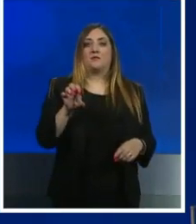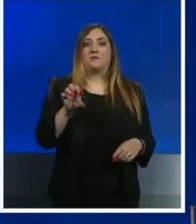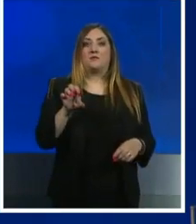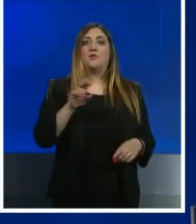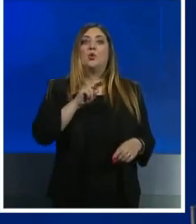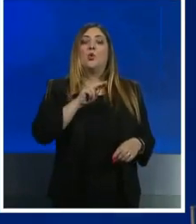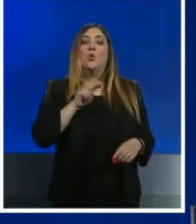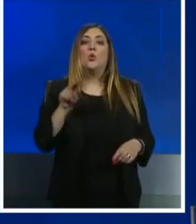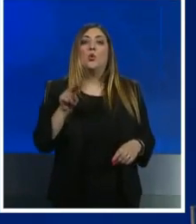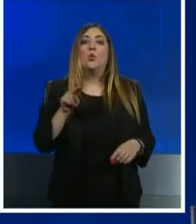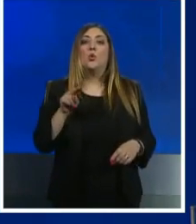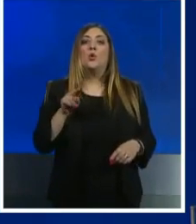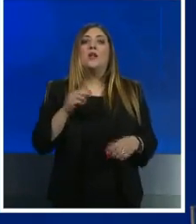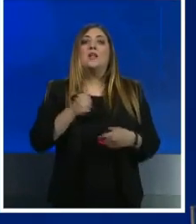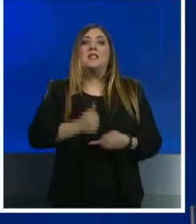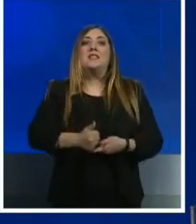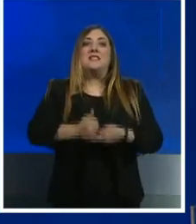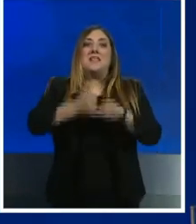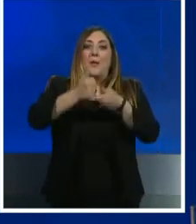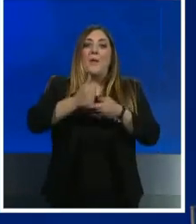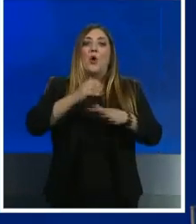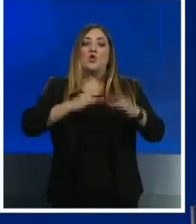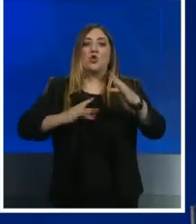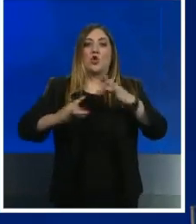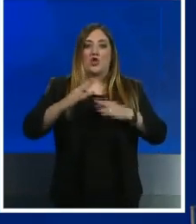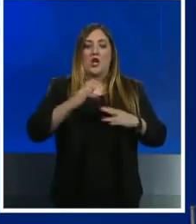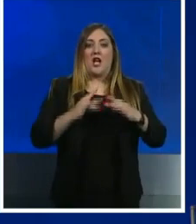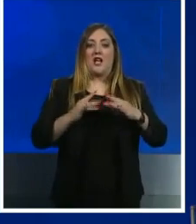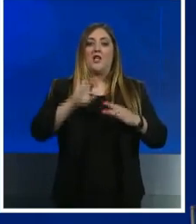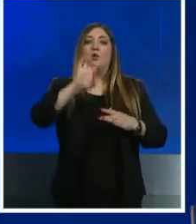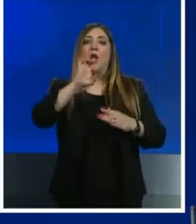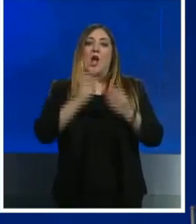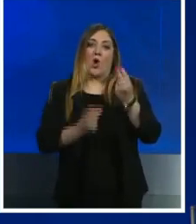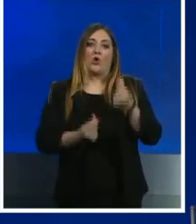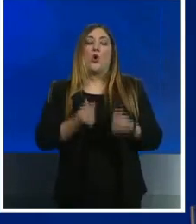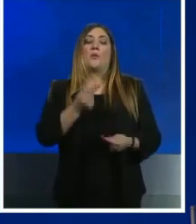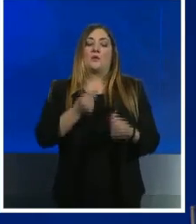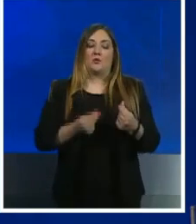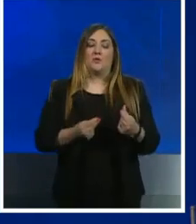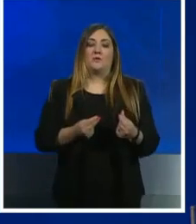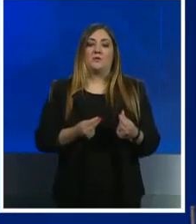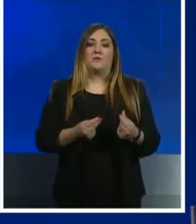u bis-saħħa tas-solidarjetà soċjali u ekonomika.